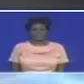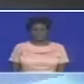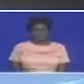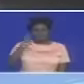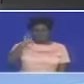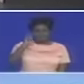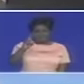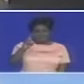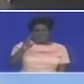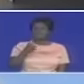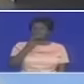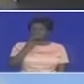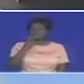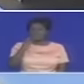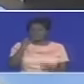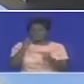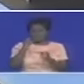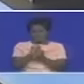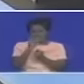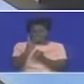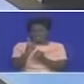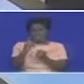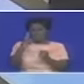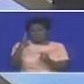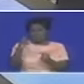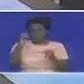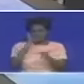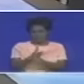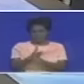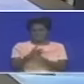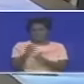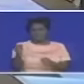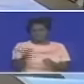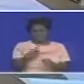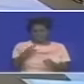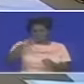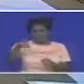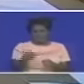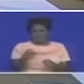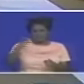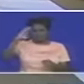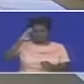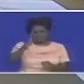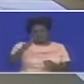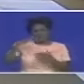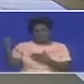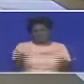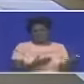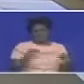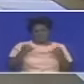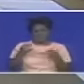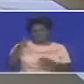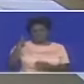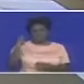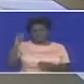Tazamaji, ni siku ya Jumanne tarehe 14 mwezi wa Januari 2014. Popote ulipo, hujambo, karibu kwenye taarifa za